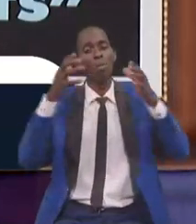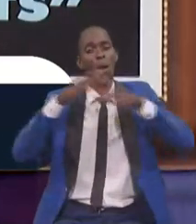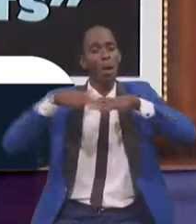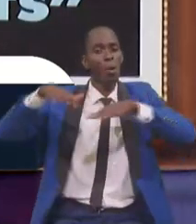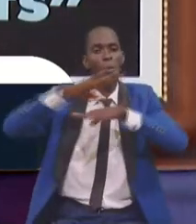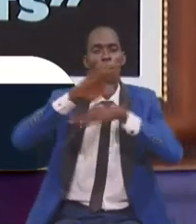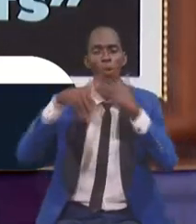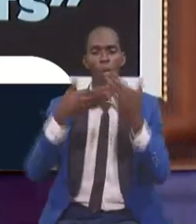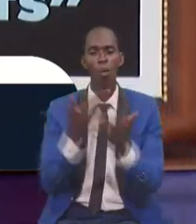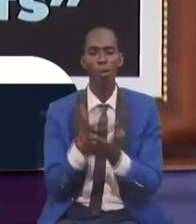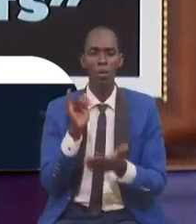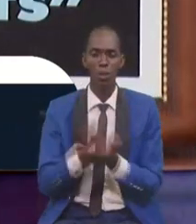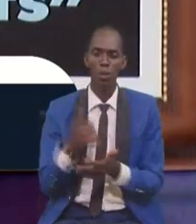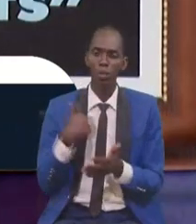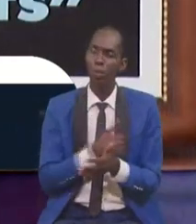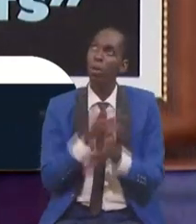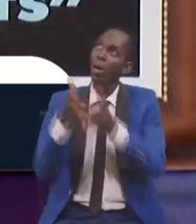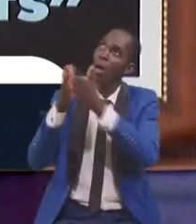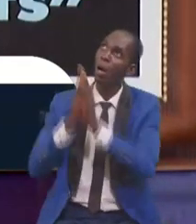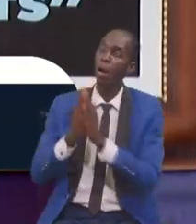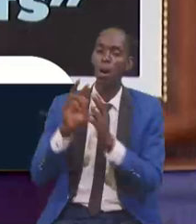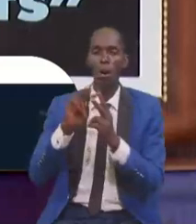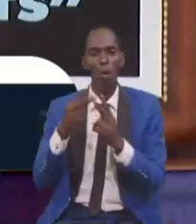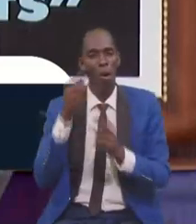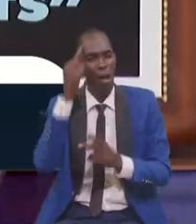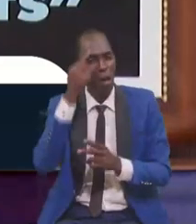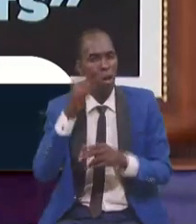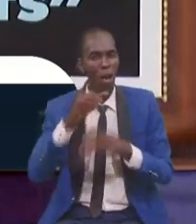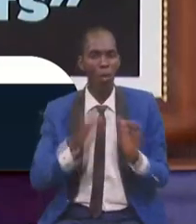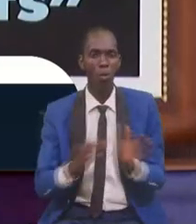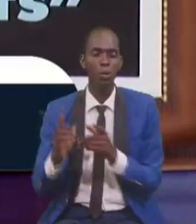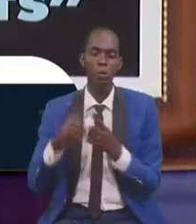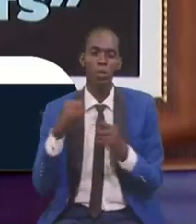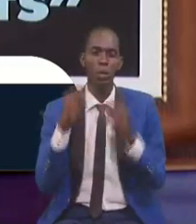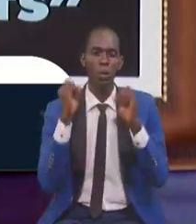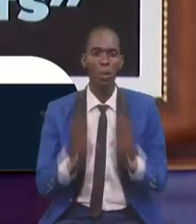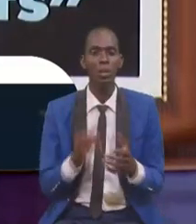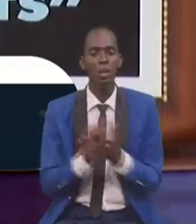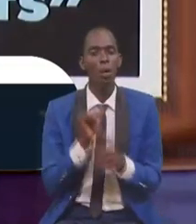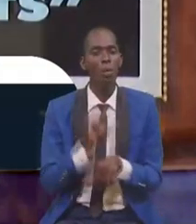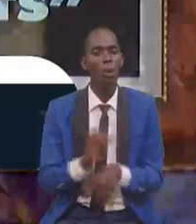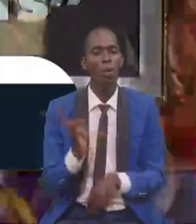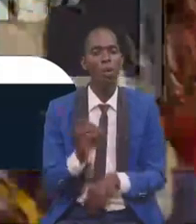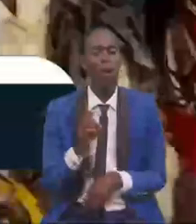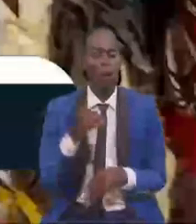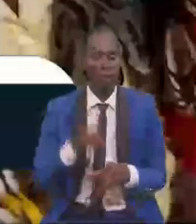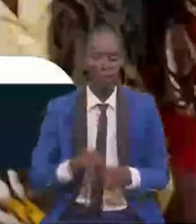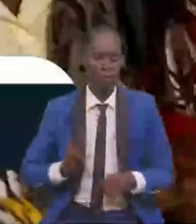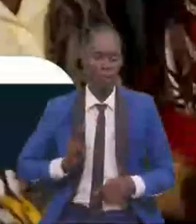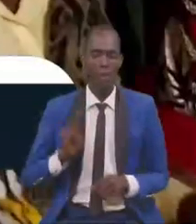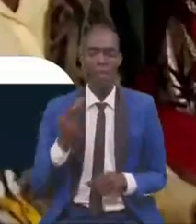par la puissance qui agit en nous, infiniment au-delà de tout ce que nous demandons ou